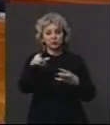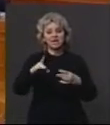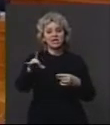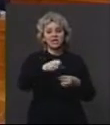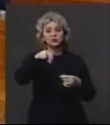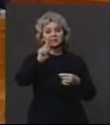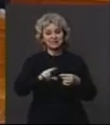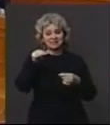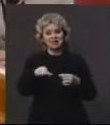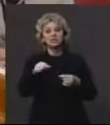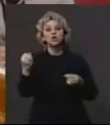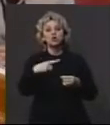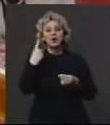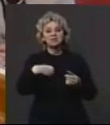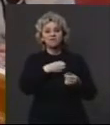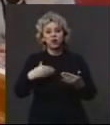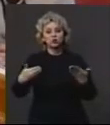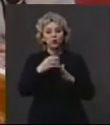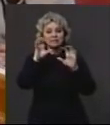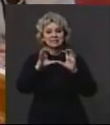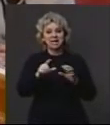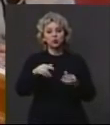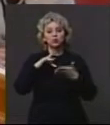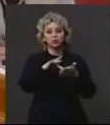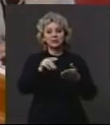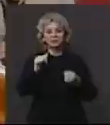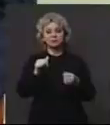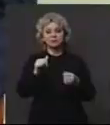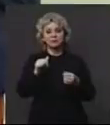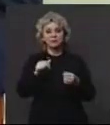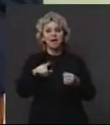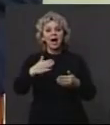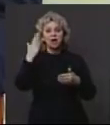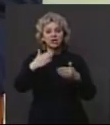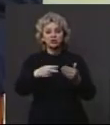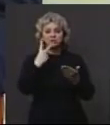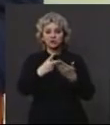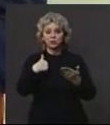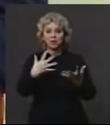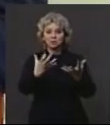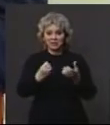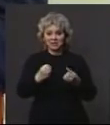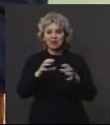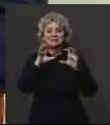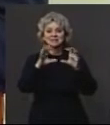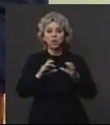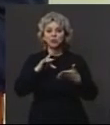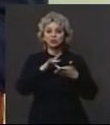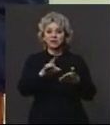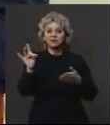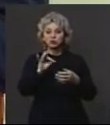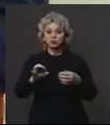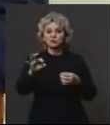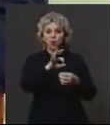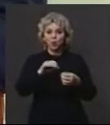регионов специалистов. Еще один важный новый закон о туризме. В окончательном виде мы принимаем закон о туризме в